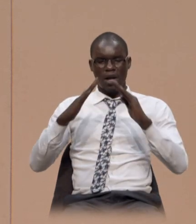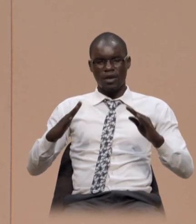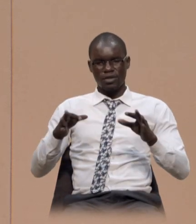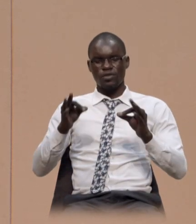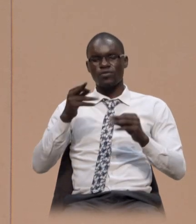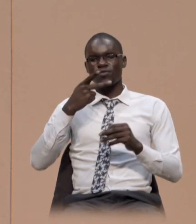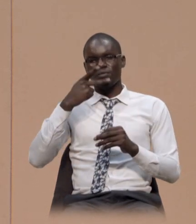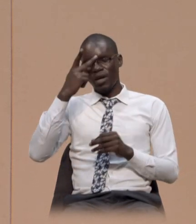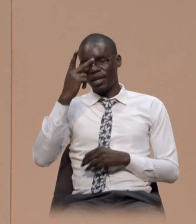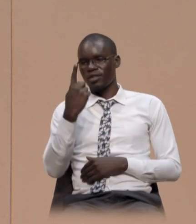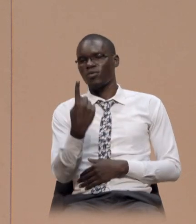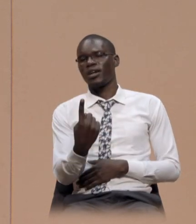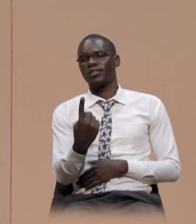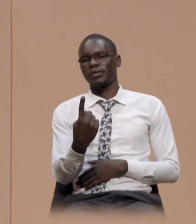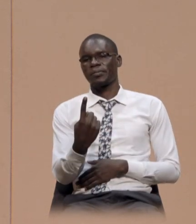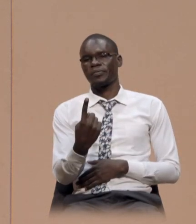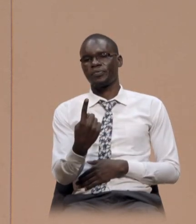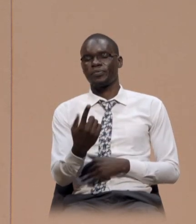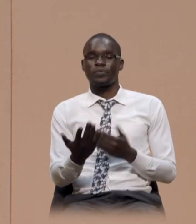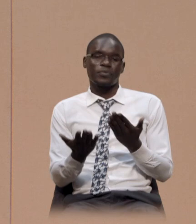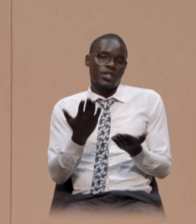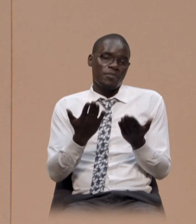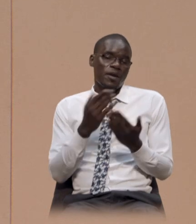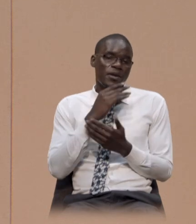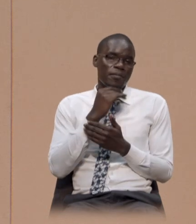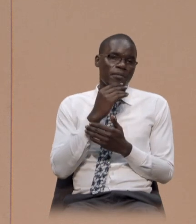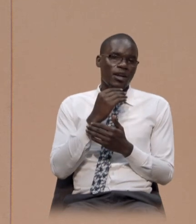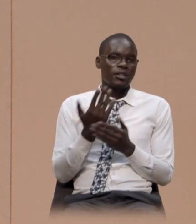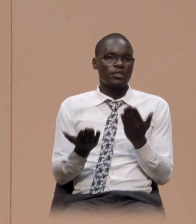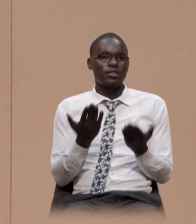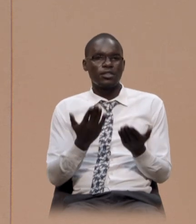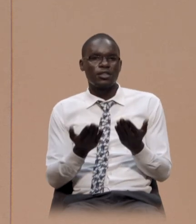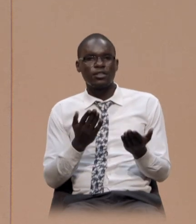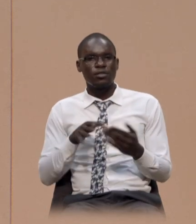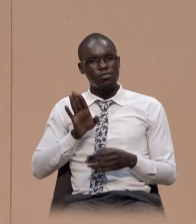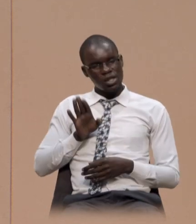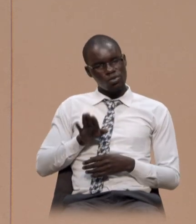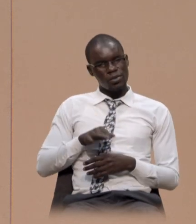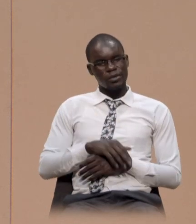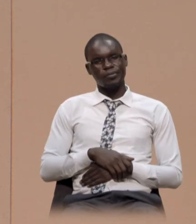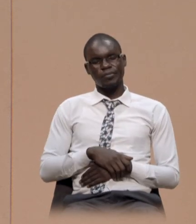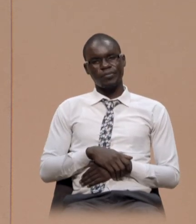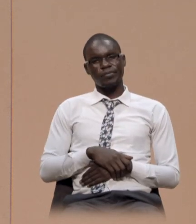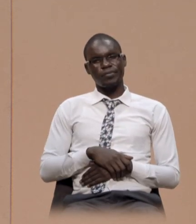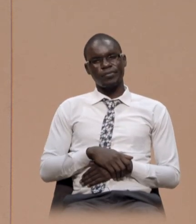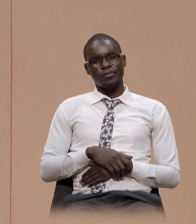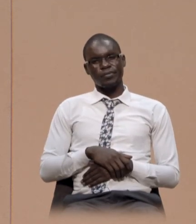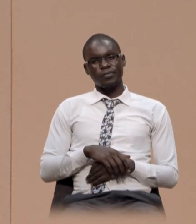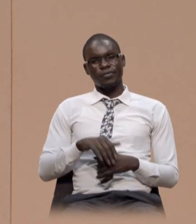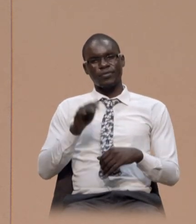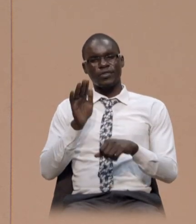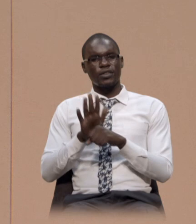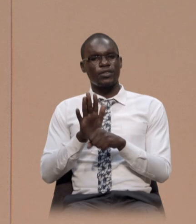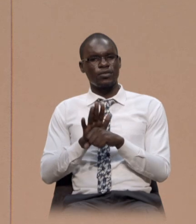mzazi mmoja. Naweza kuwa mzazi mwanaume, naweza kuwa mzazi mama. Sana sana